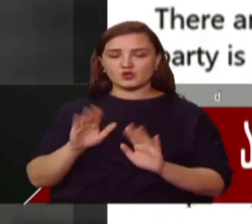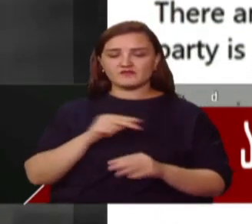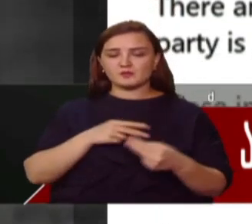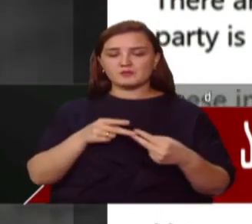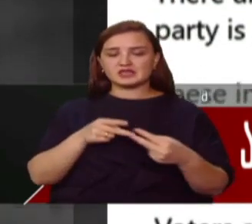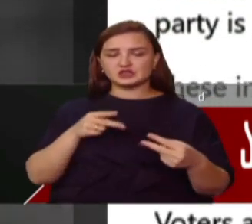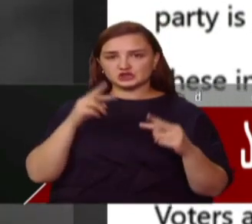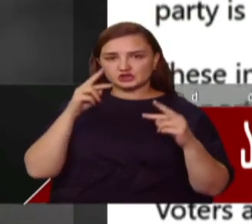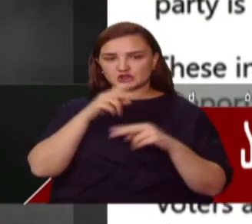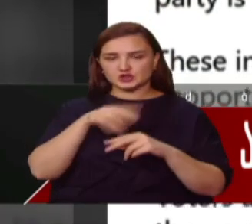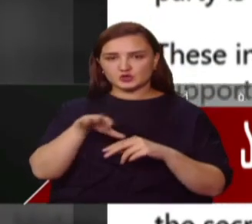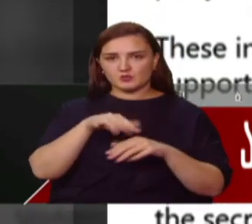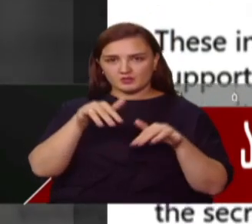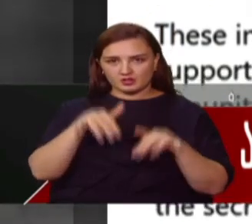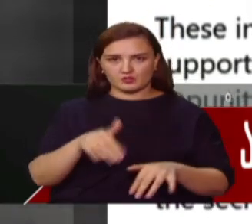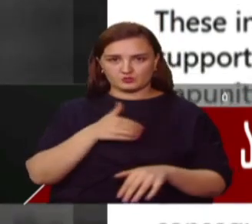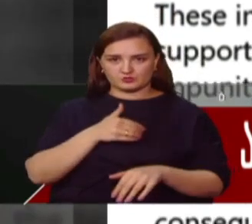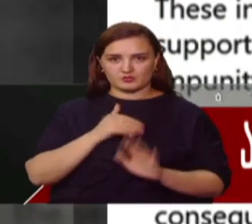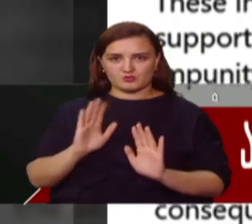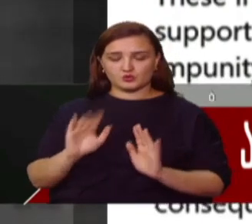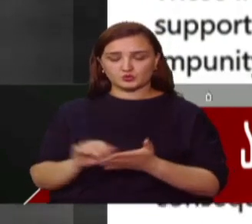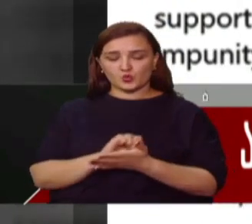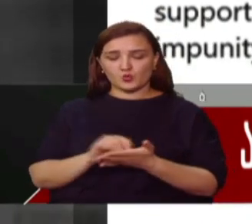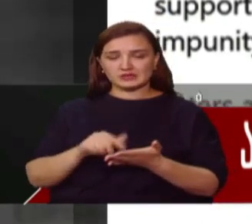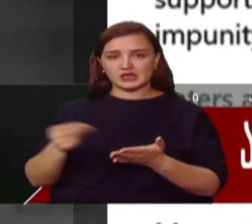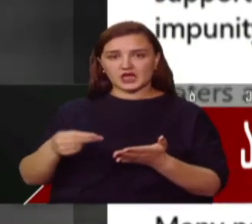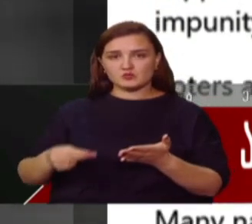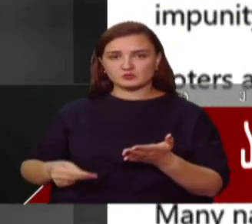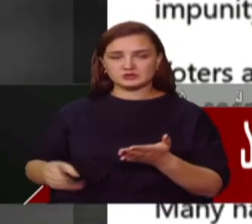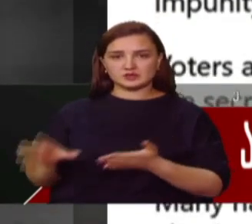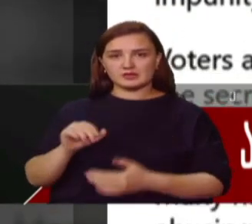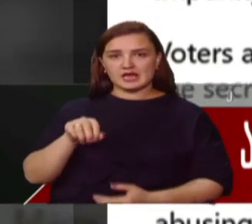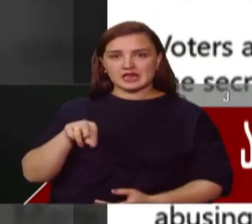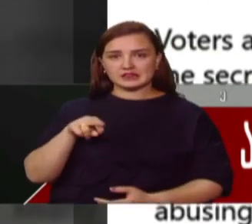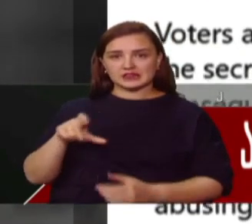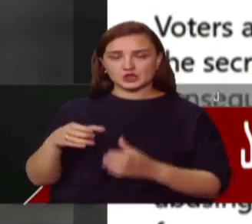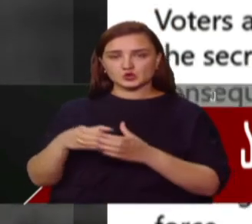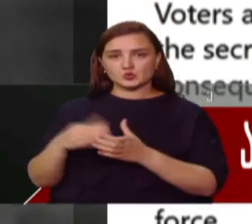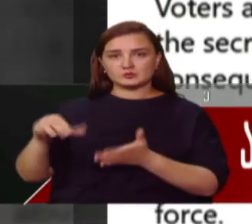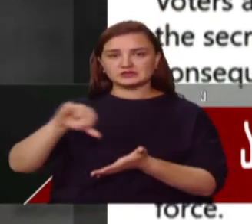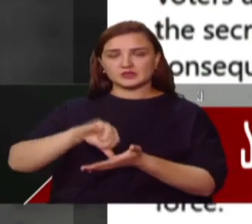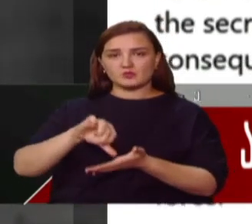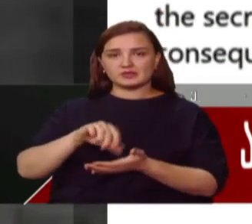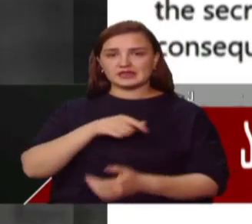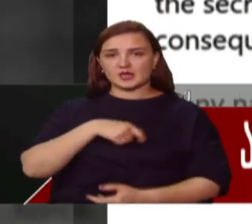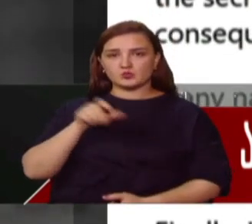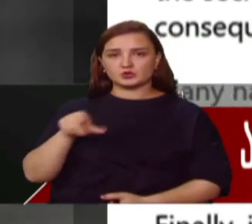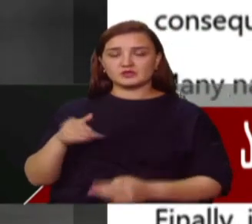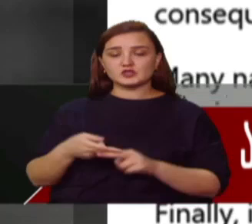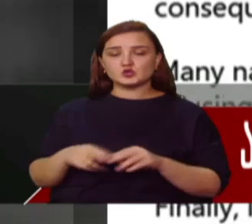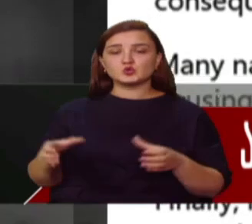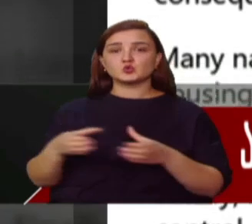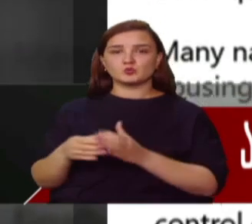პარტნიორების შეცდომაში შეყვანას. წილოსანის თქმით, დოკუმენტის ხელმომწერები ძირითადად ალდეშ ჯგუფის სახელით წარმოდგენილი დეპუტატები არიან, ეს ჯგუფი